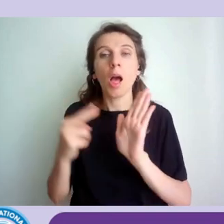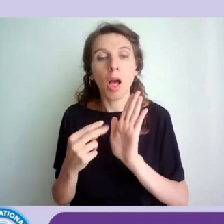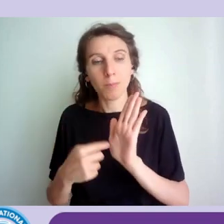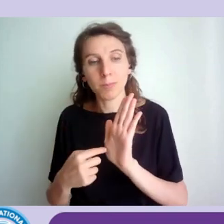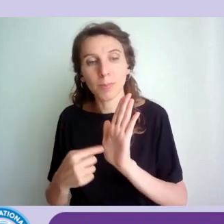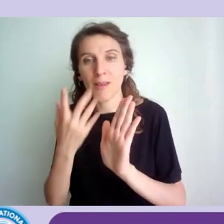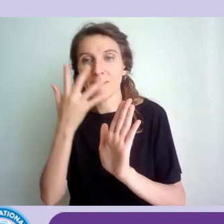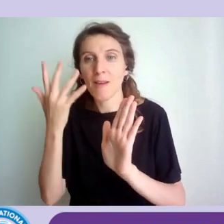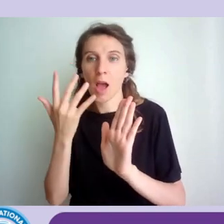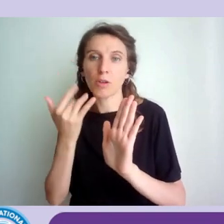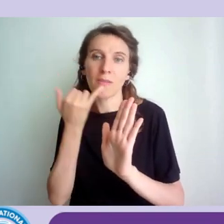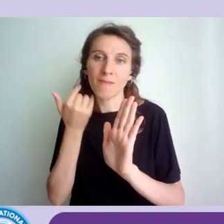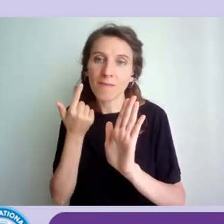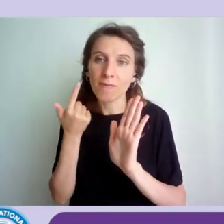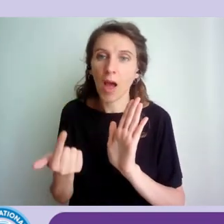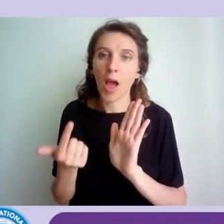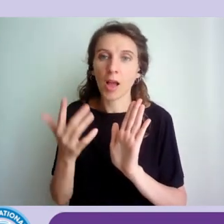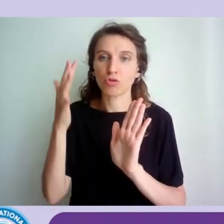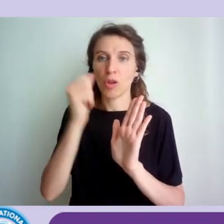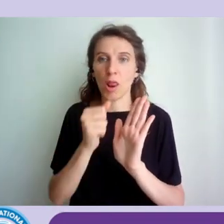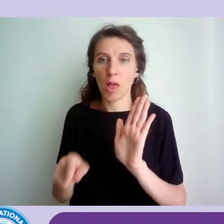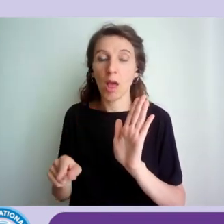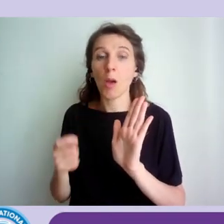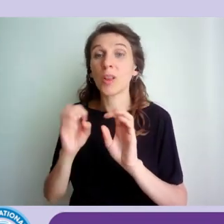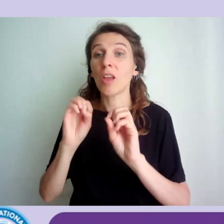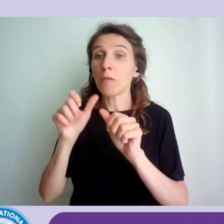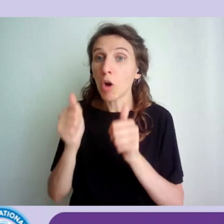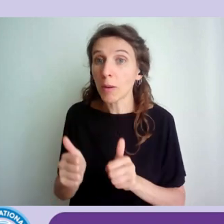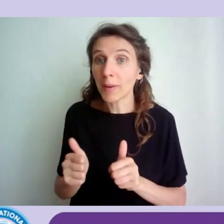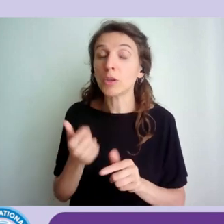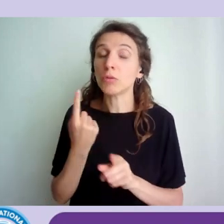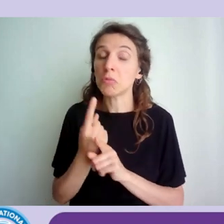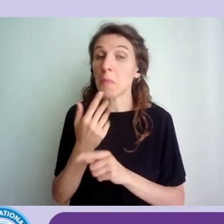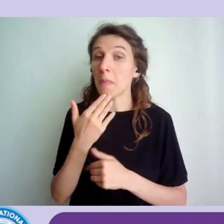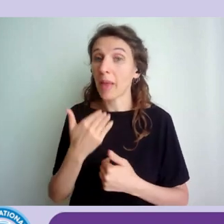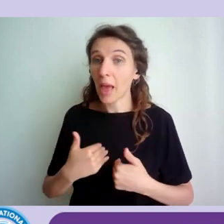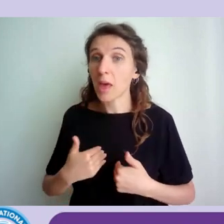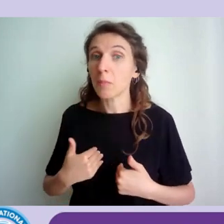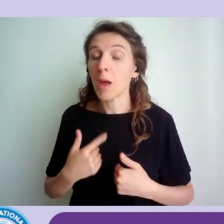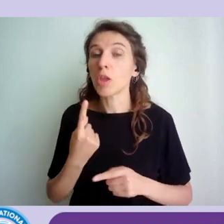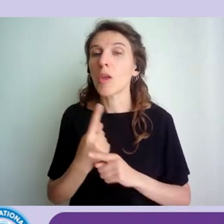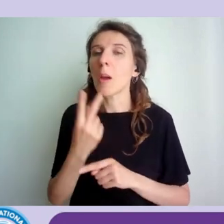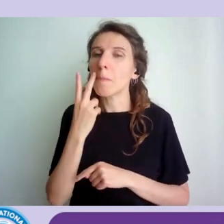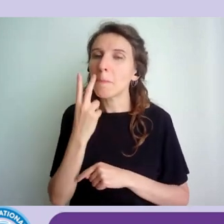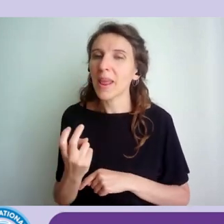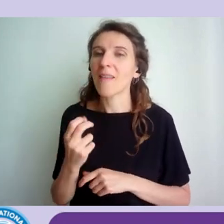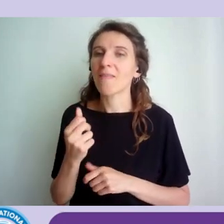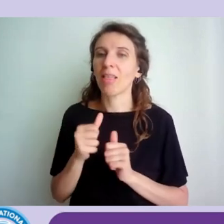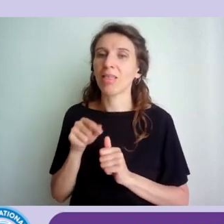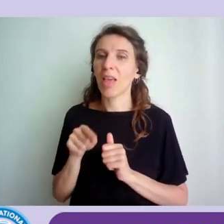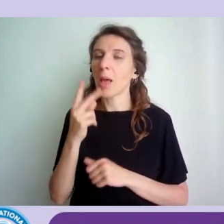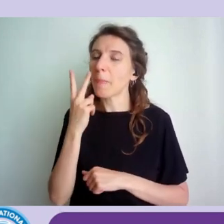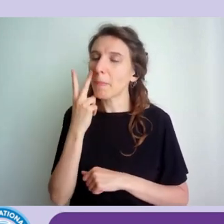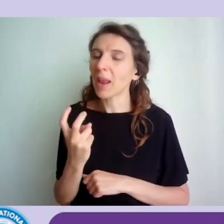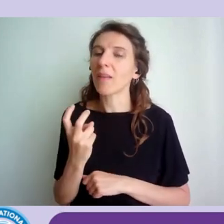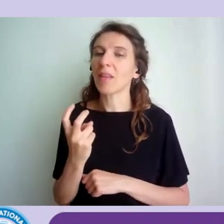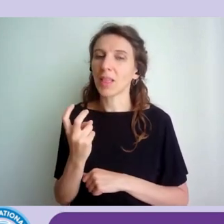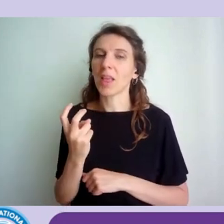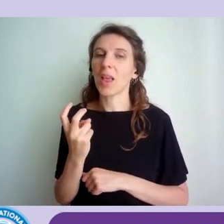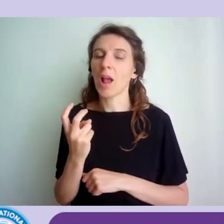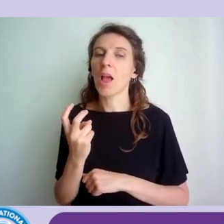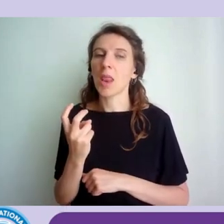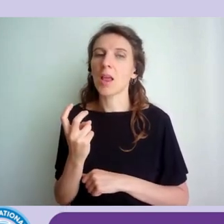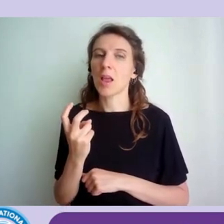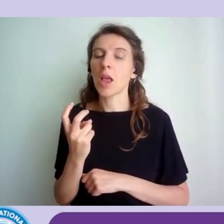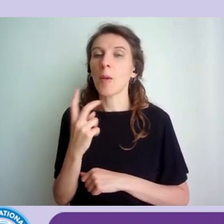utilizzabile Quindi anche nella formazione Secondo me andrebbe prevista anche una come dire un